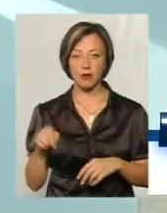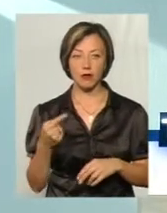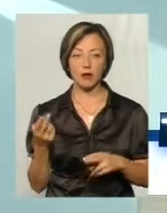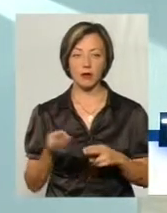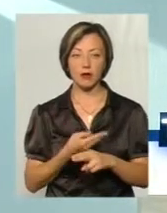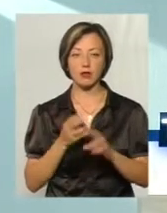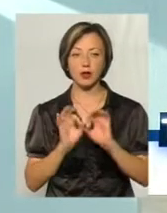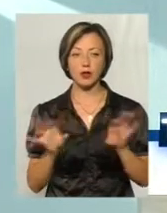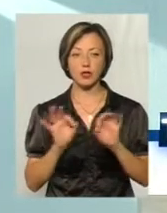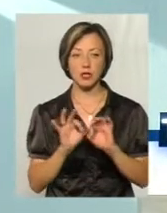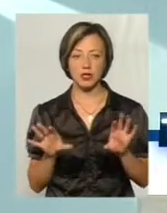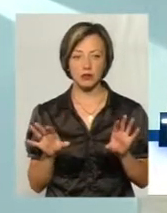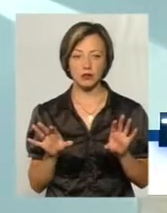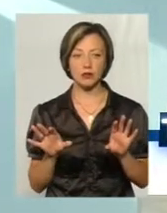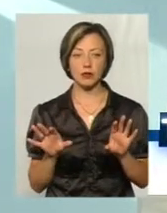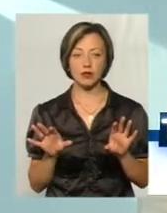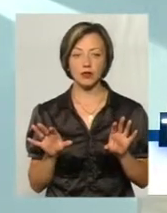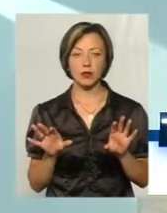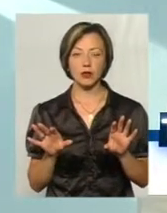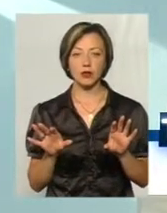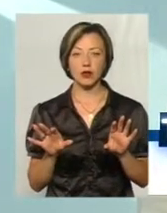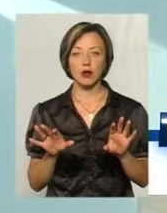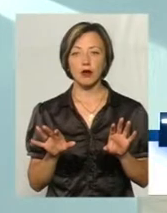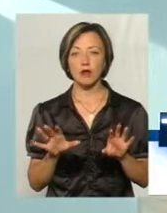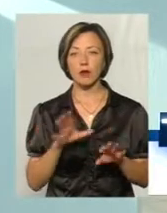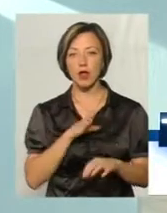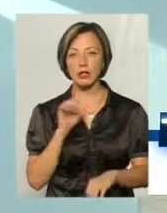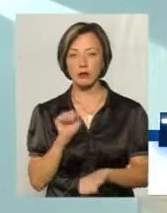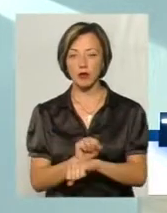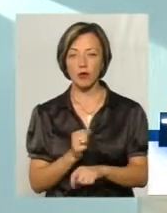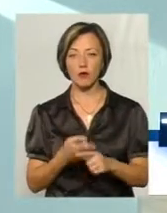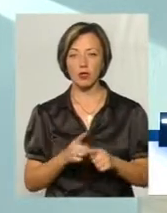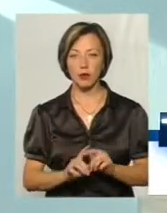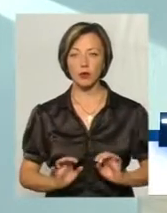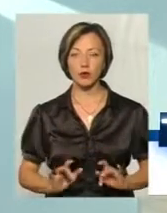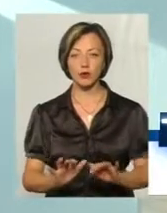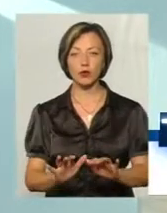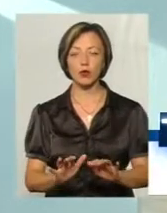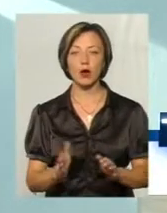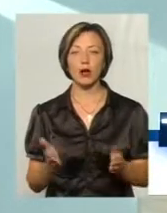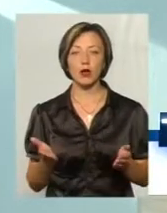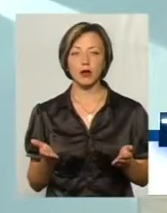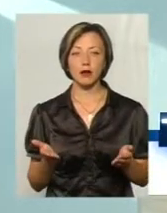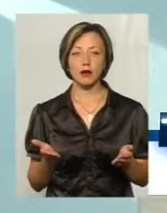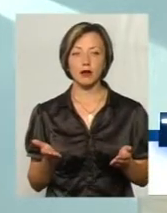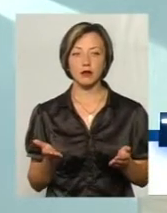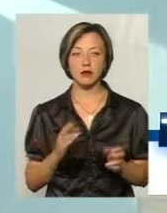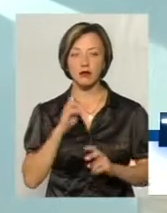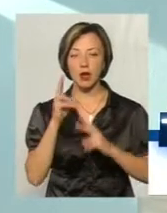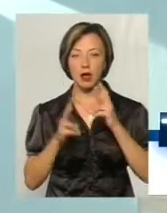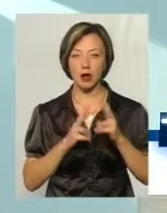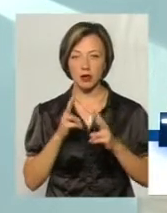без роз'яснень, скаргу, з якою була заблокована ця процедура. Ну, значить,